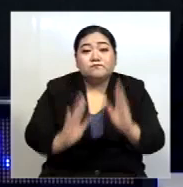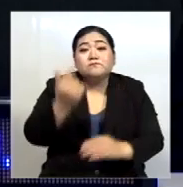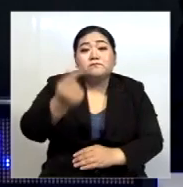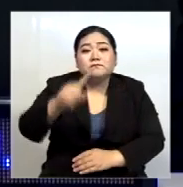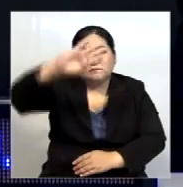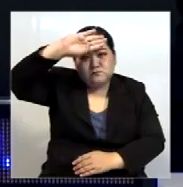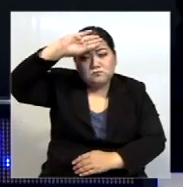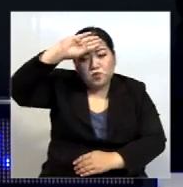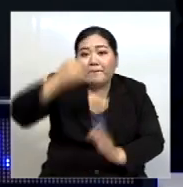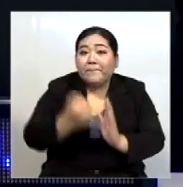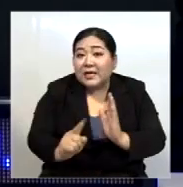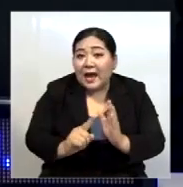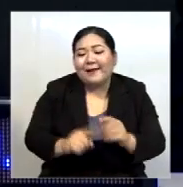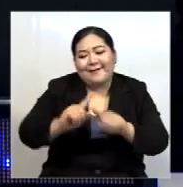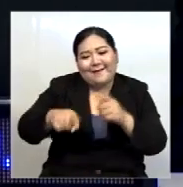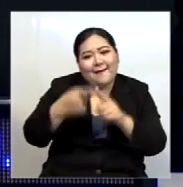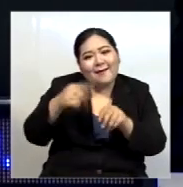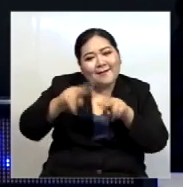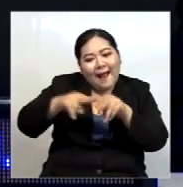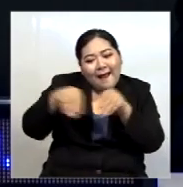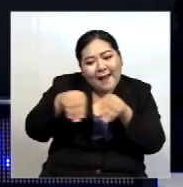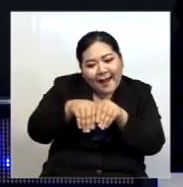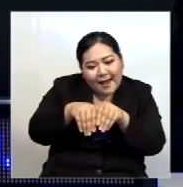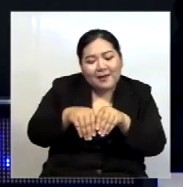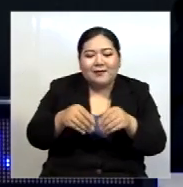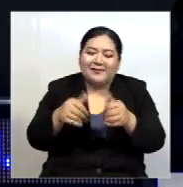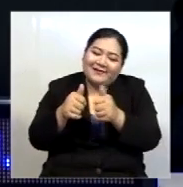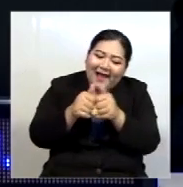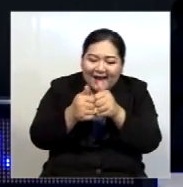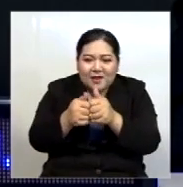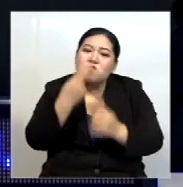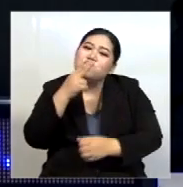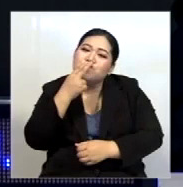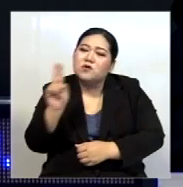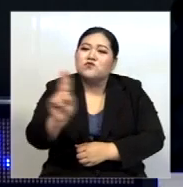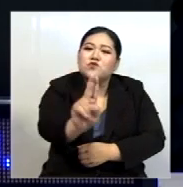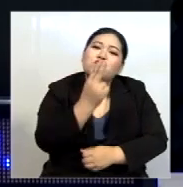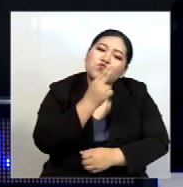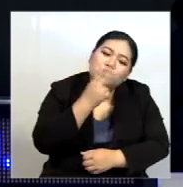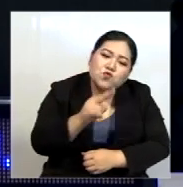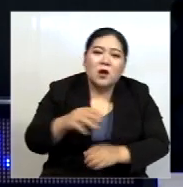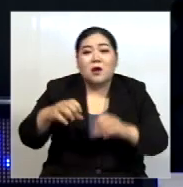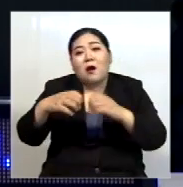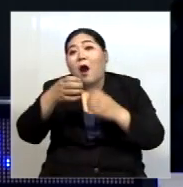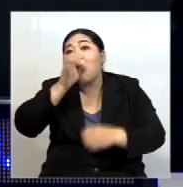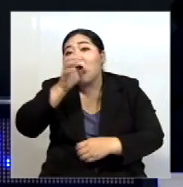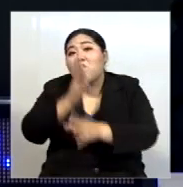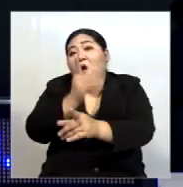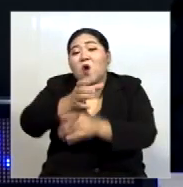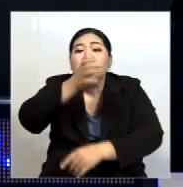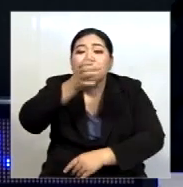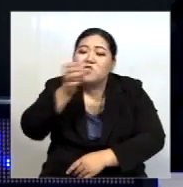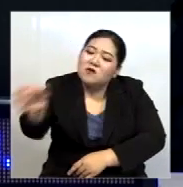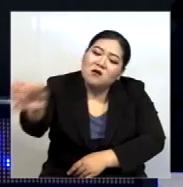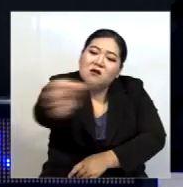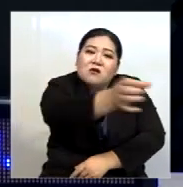าสังสรรค์ใกล้ชิดดื่มเหล้าแก้วเดียวกันสูบบุหรี่มวนเดียวกันนะครับอยู่ด้วยกันเป็นเวล